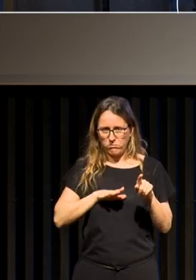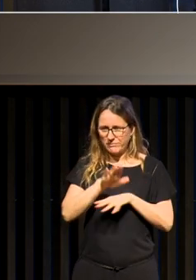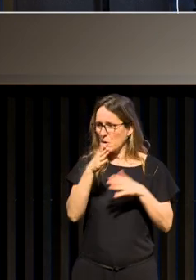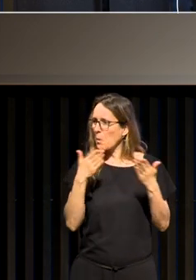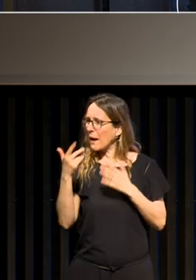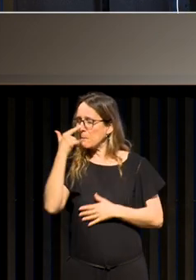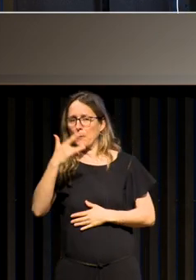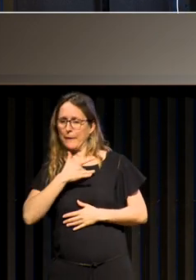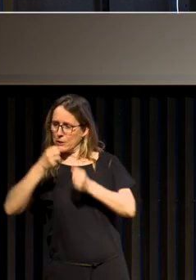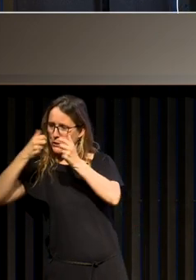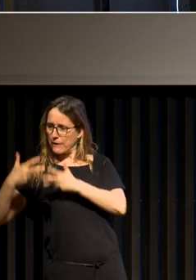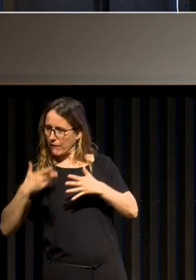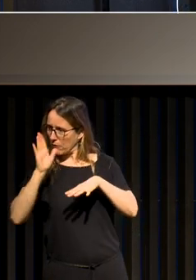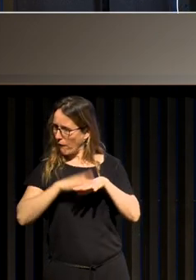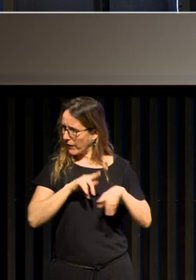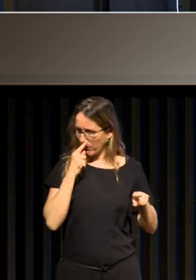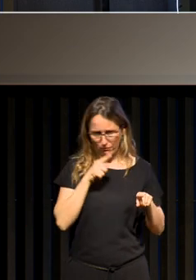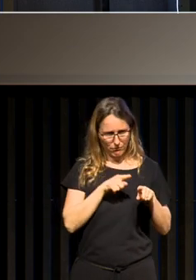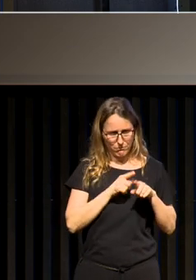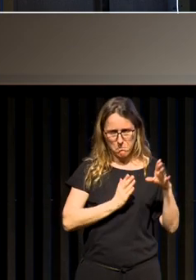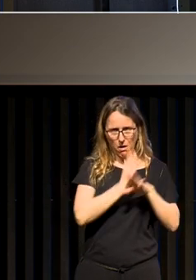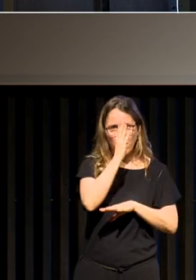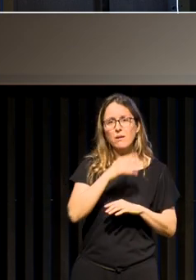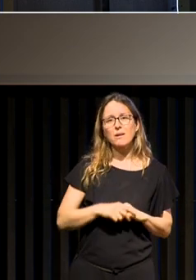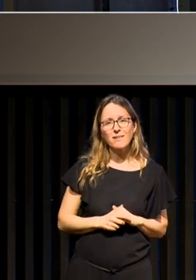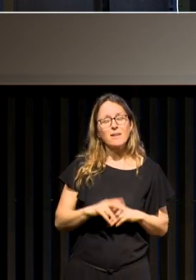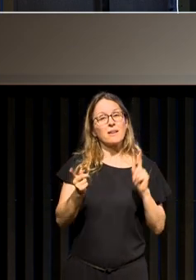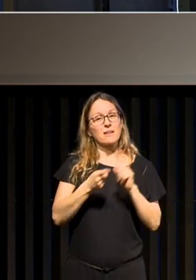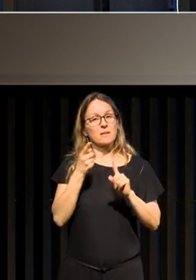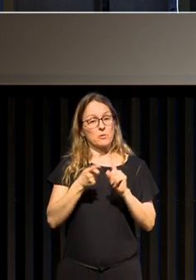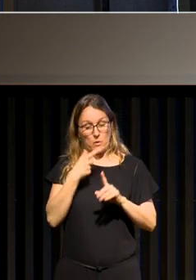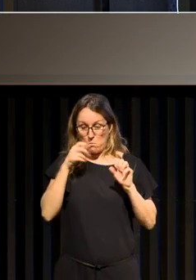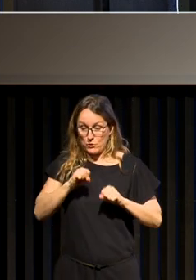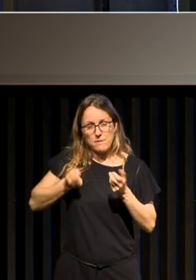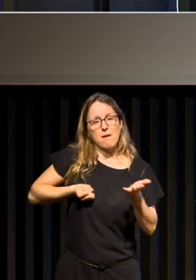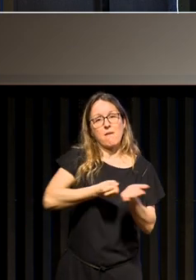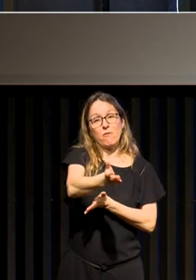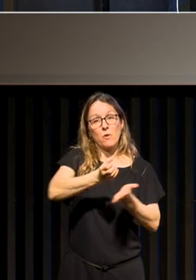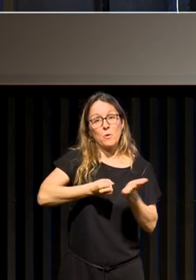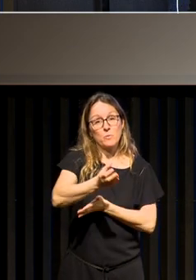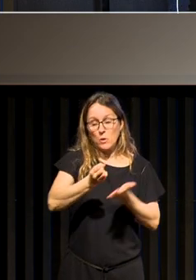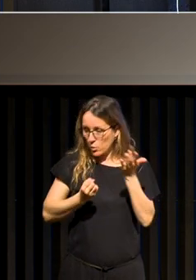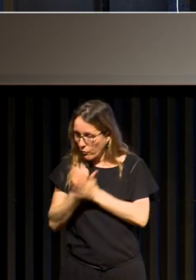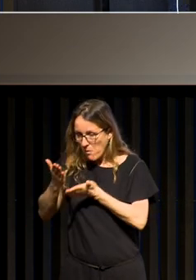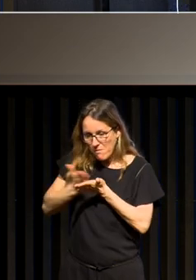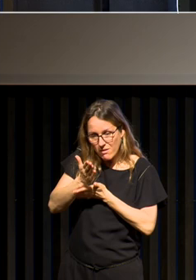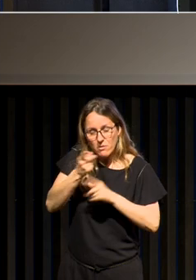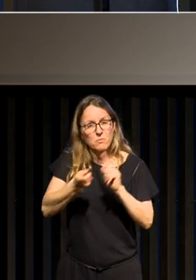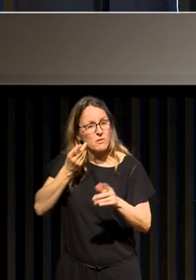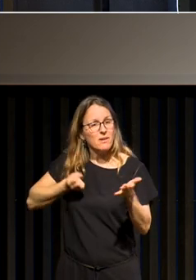prédictions. Et je crois qu'il est important d'informer sur ces possibilités, ces nouveaux parcours, et